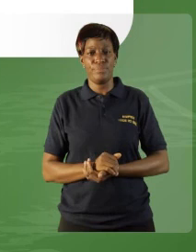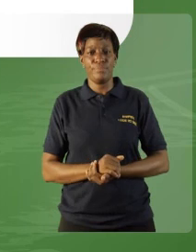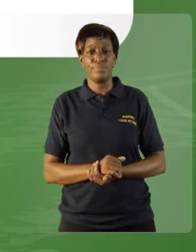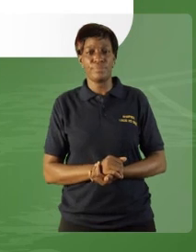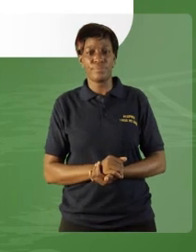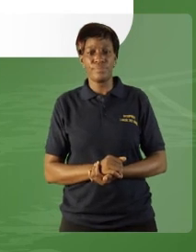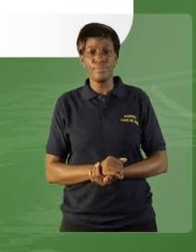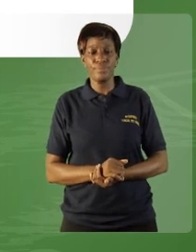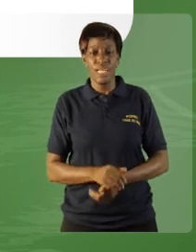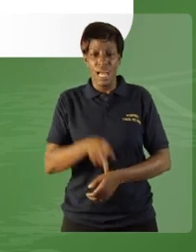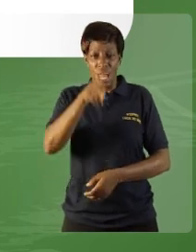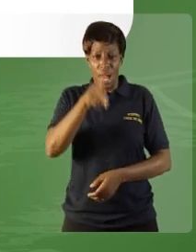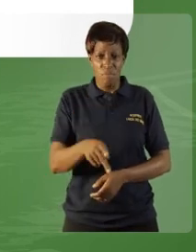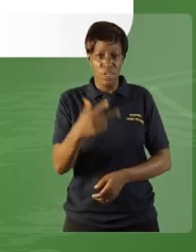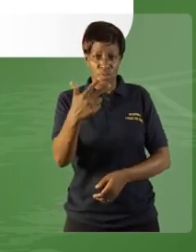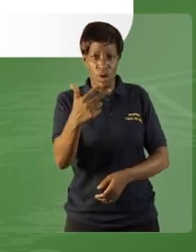En P3,